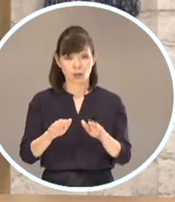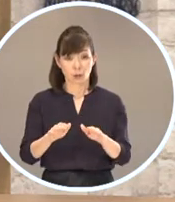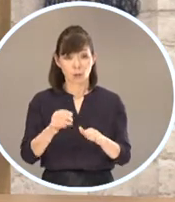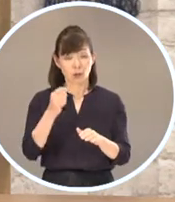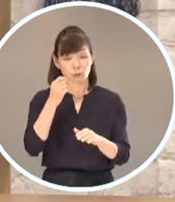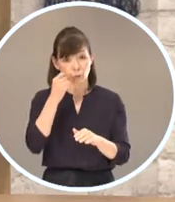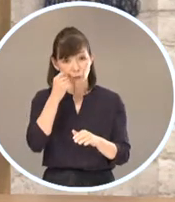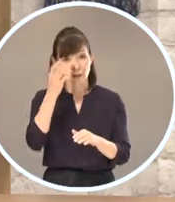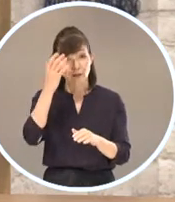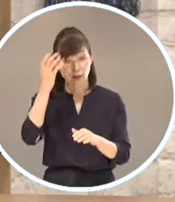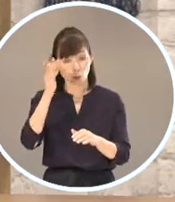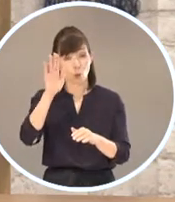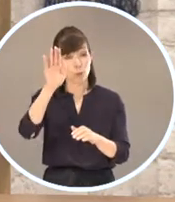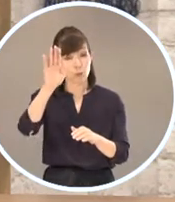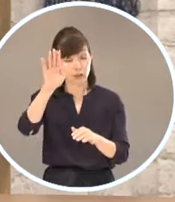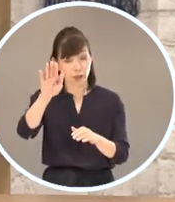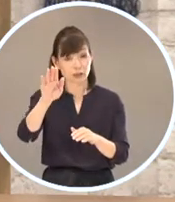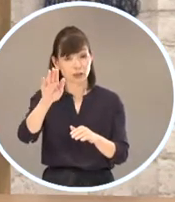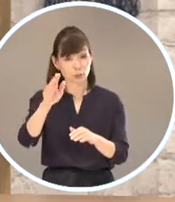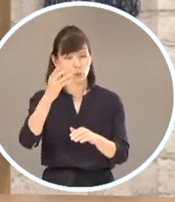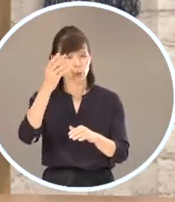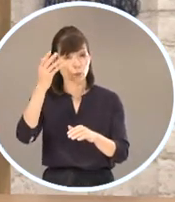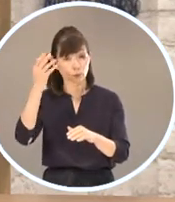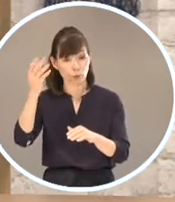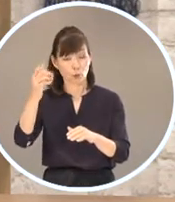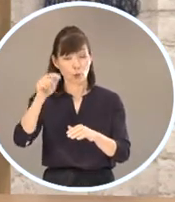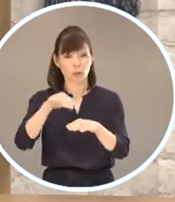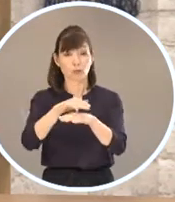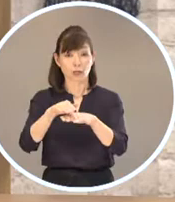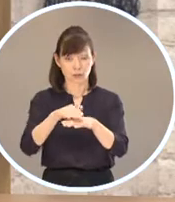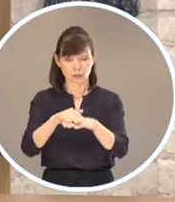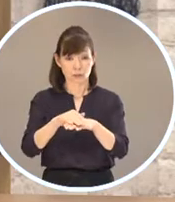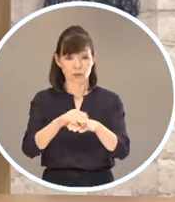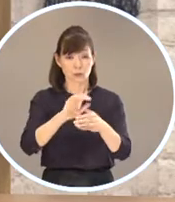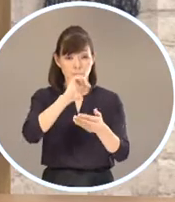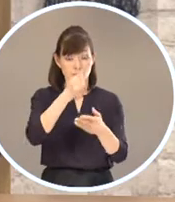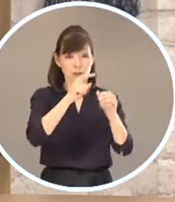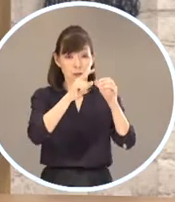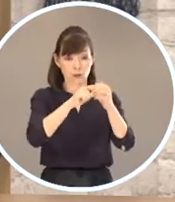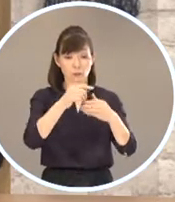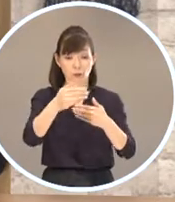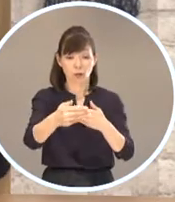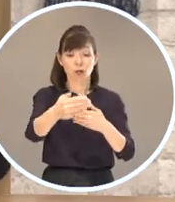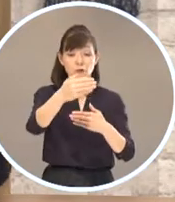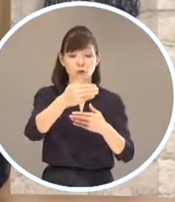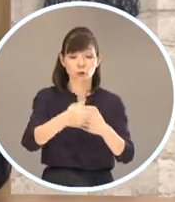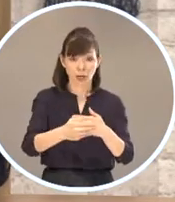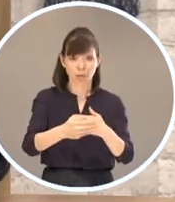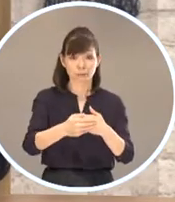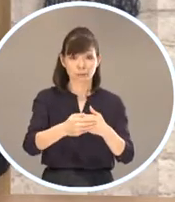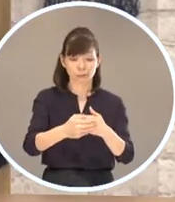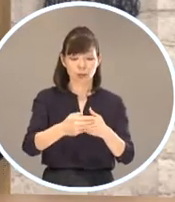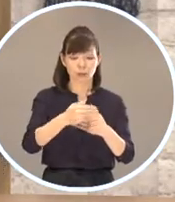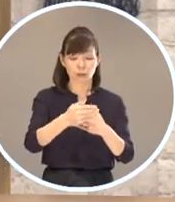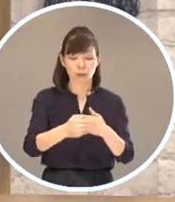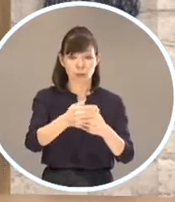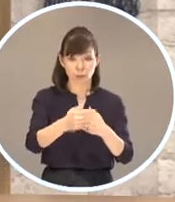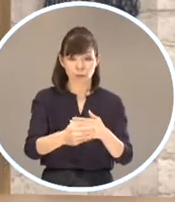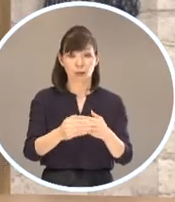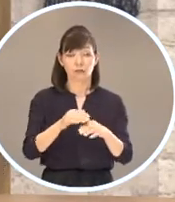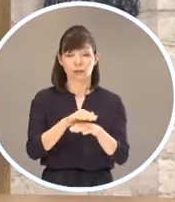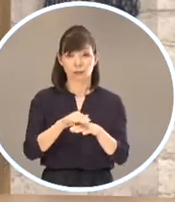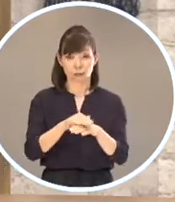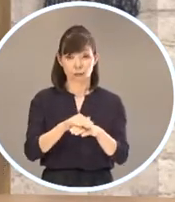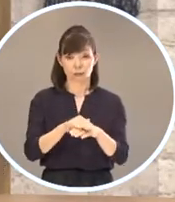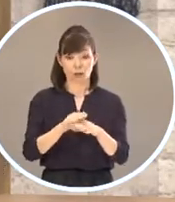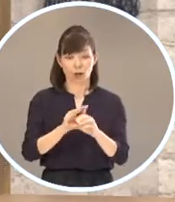ないような未来を考える、これも大事なんですが、そこへ行くための中間のステップも逆算して考えていく、これ大事ですね。今このコロ